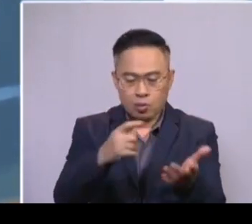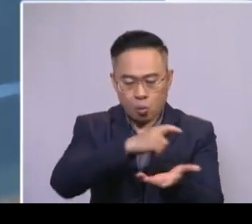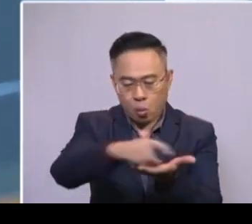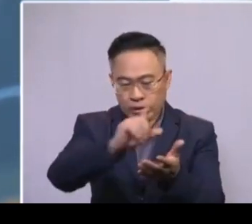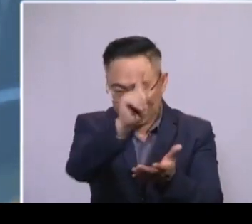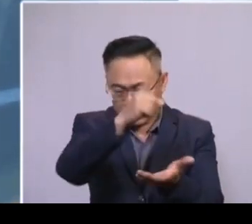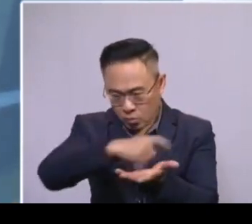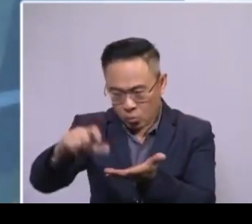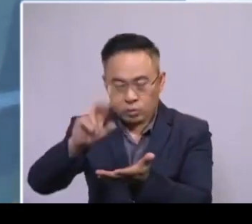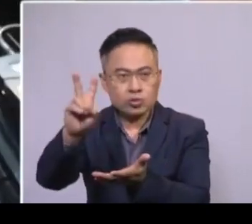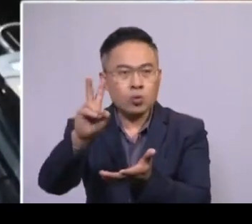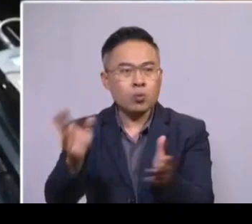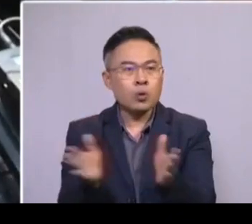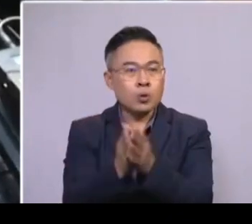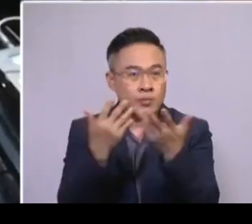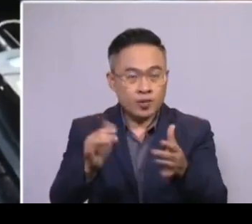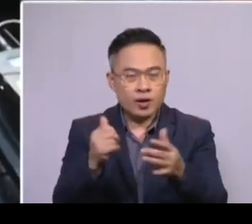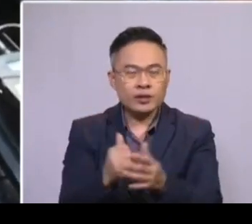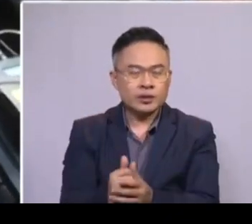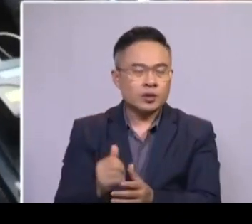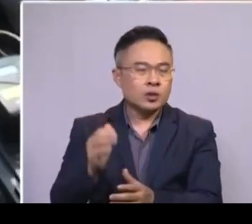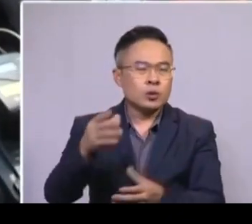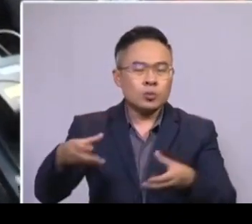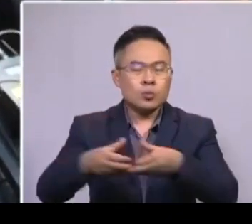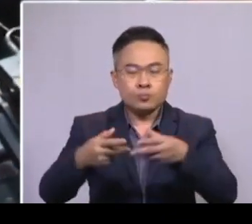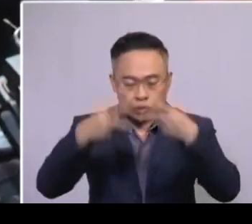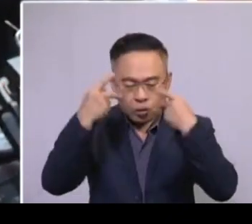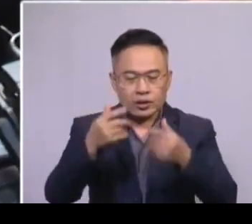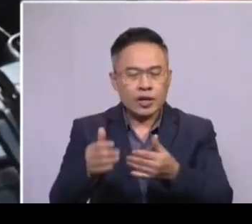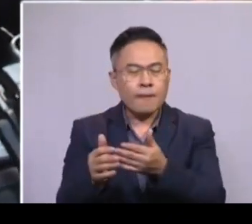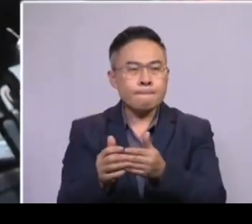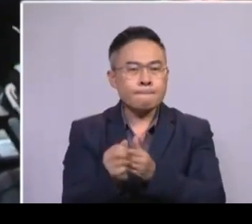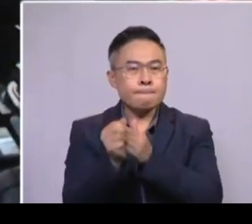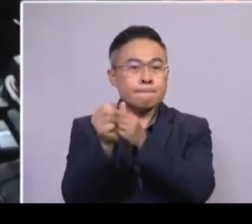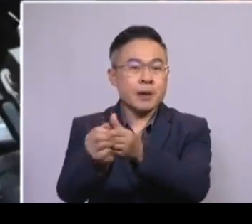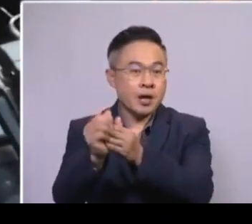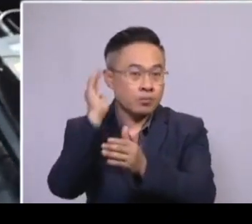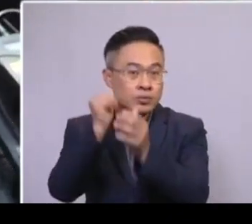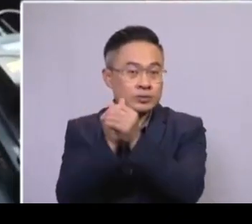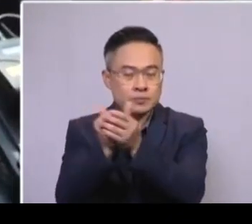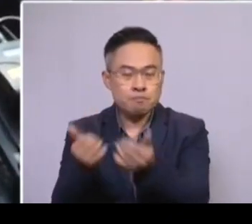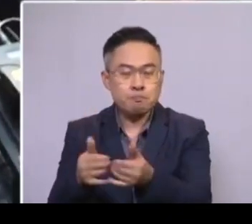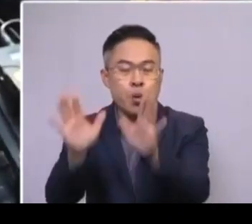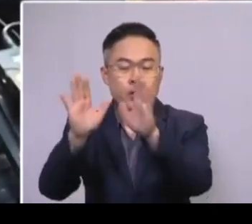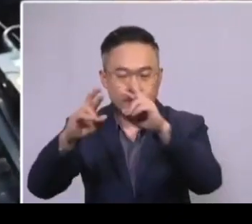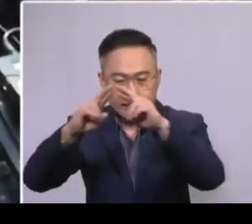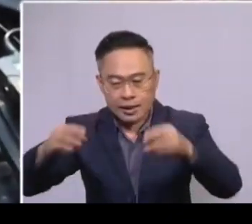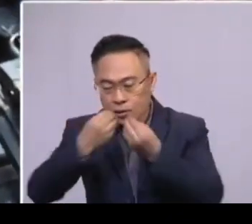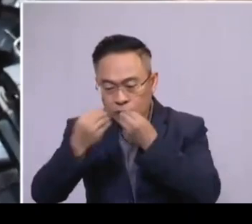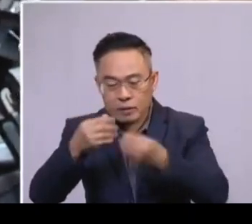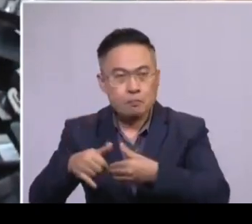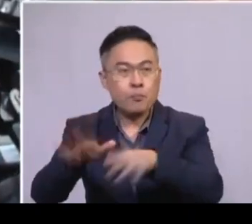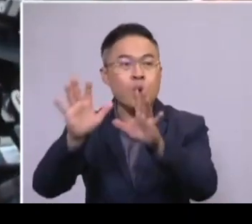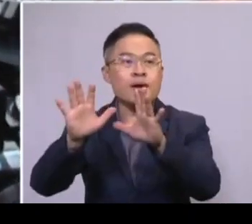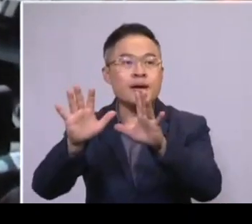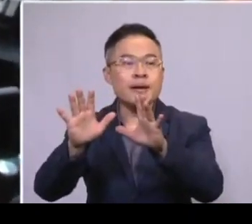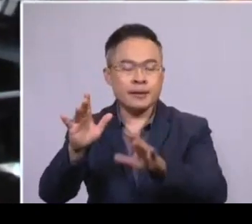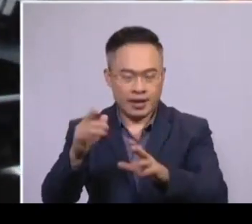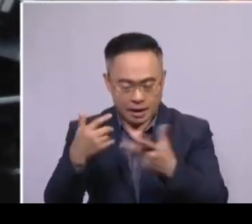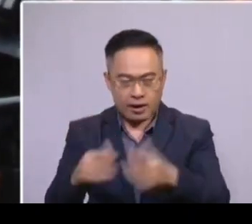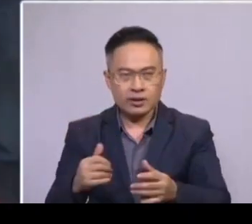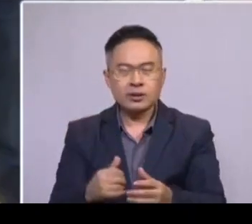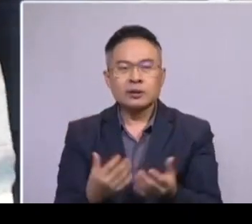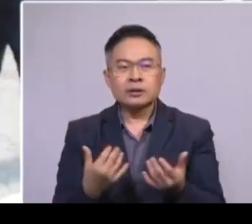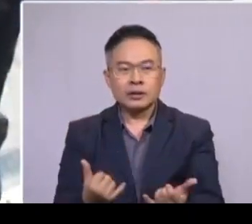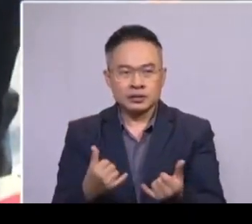เค้นสอบถึงพฤติการณ์ในการก่อเหตุด้วยเพราะว่าบางคนเนี่ยให้การภาคเสกยอมรับแต่ว่าเป็นเพียงผู้ต้องหาตามหมายจับแต่ว่า